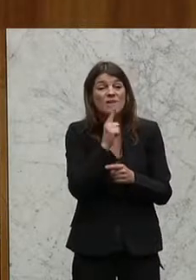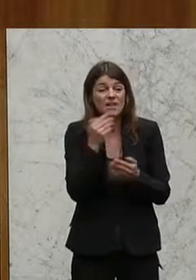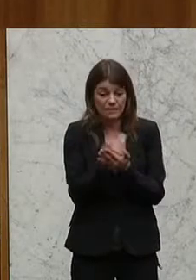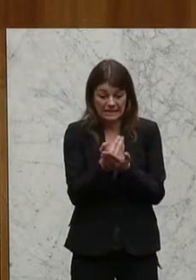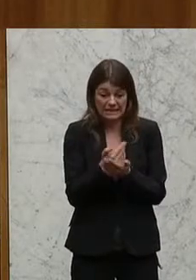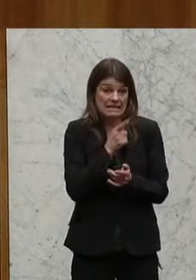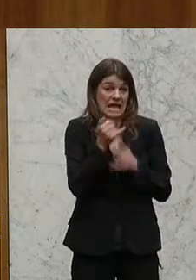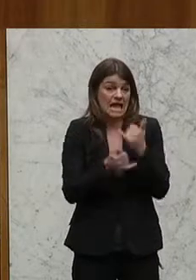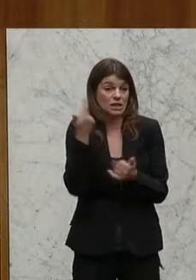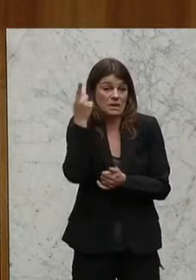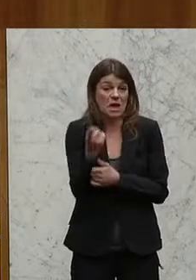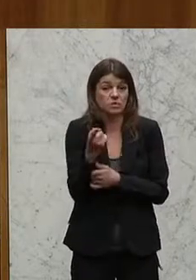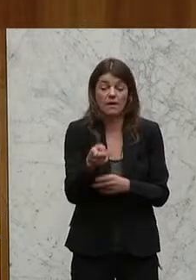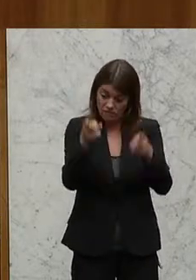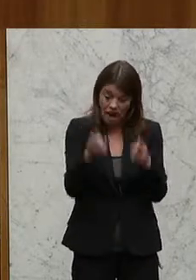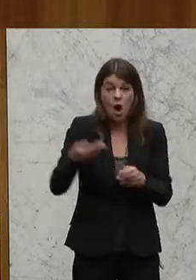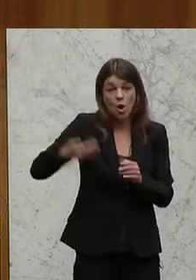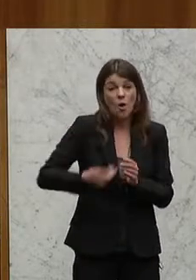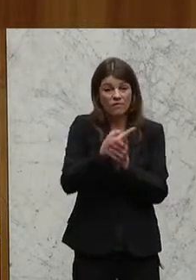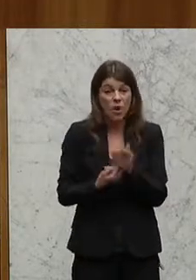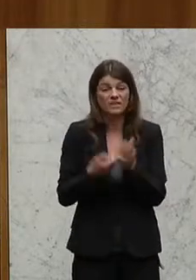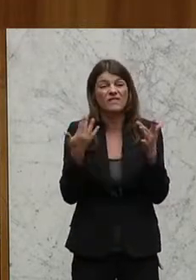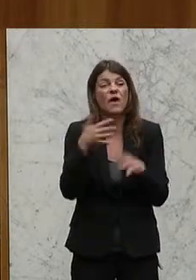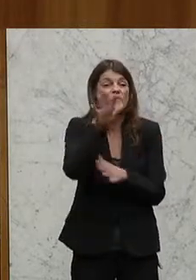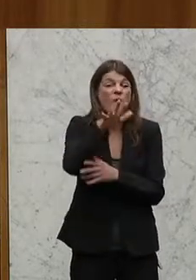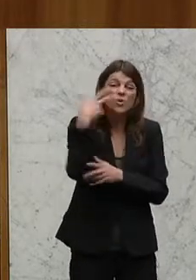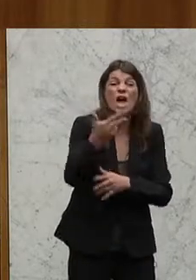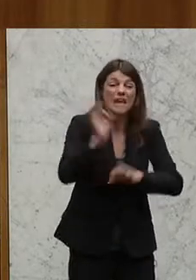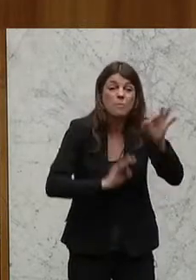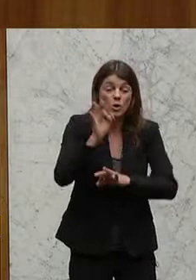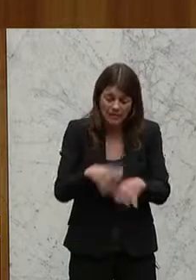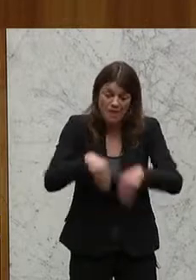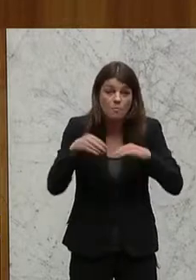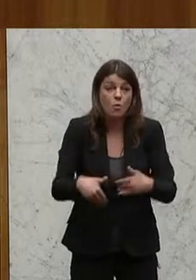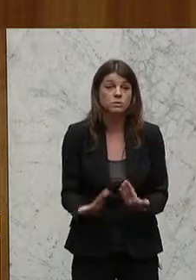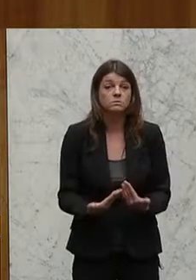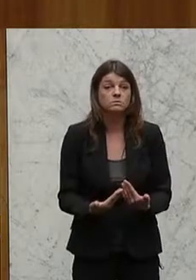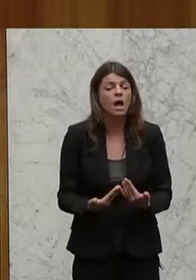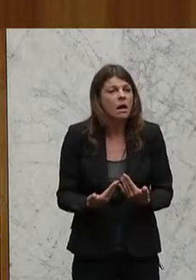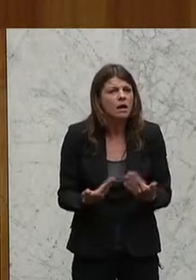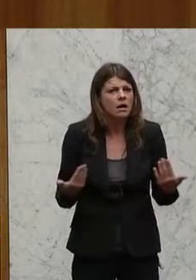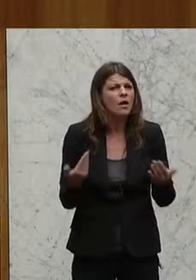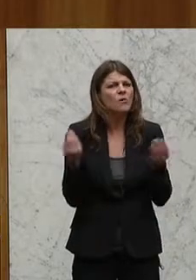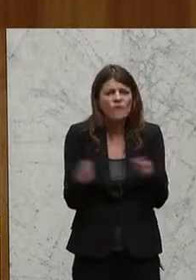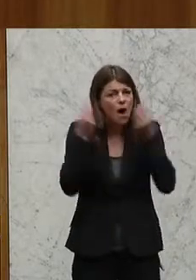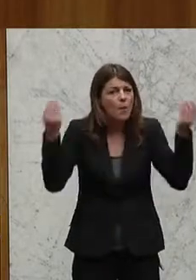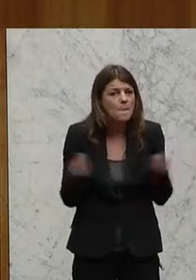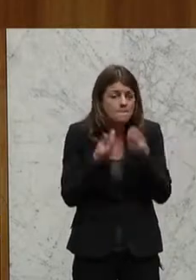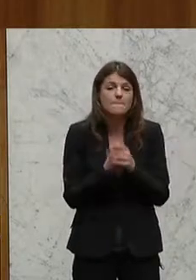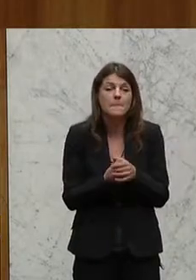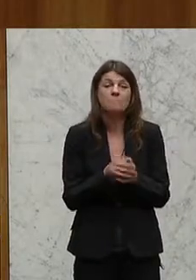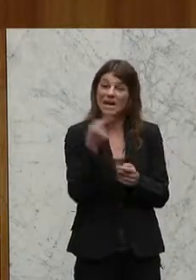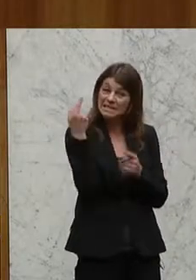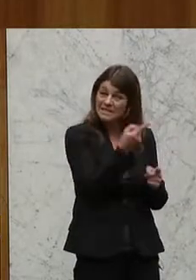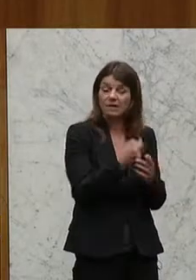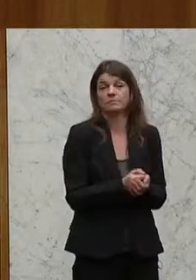seit 2000 einen realen Lohnverlust von 35% hinnehmen mussten. Und das ist deshalb, weil